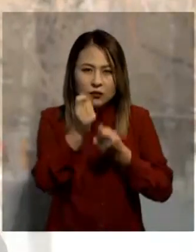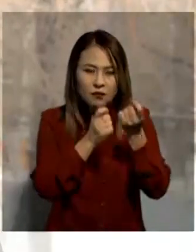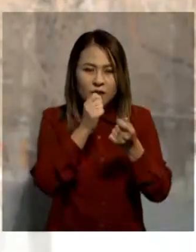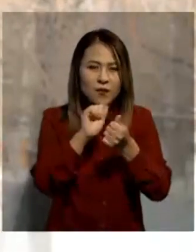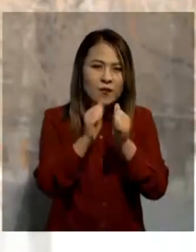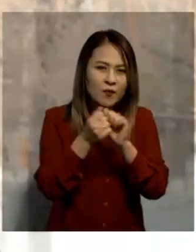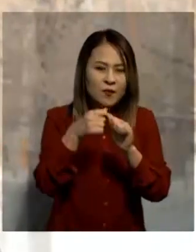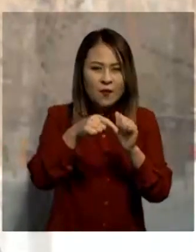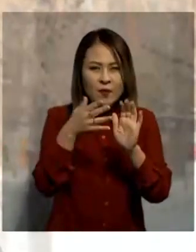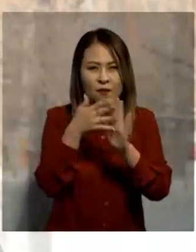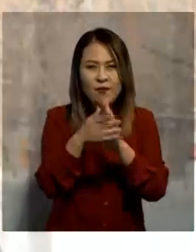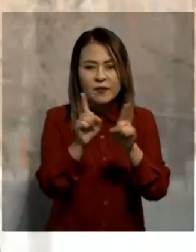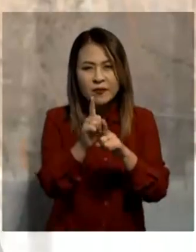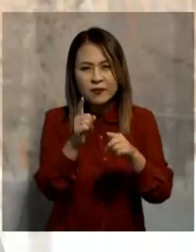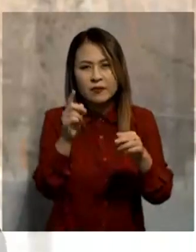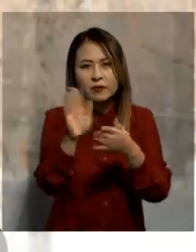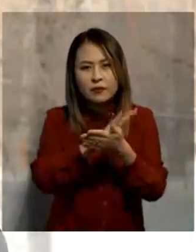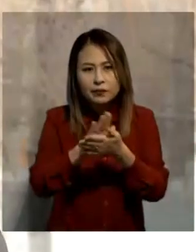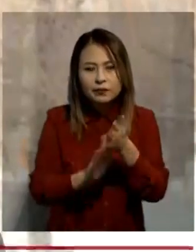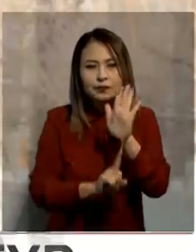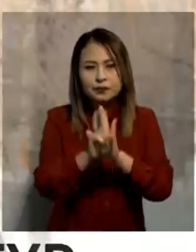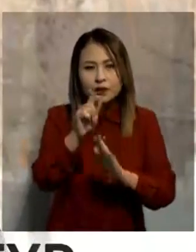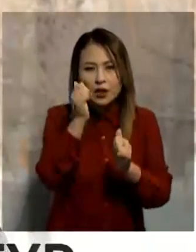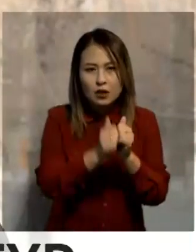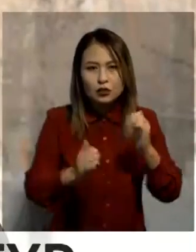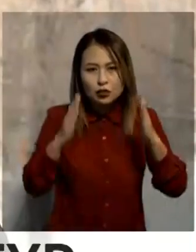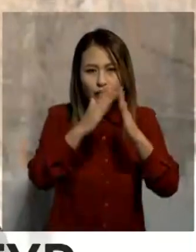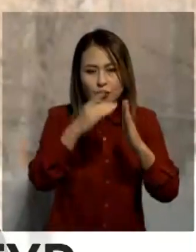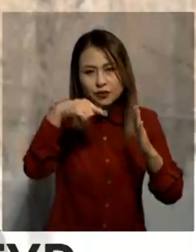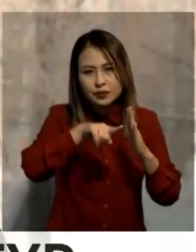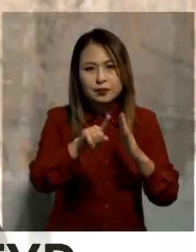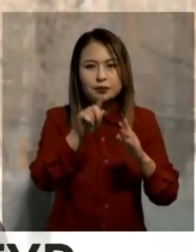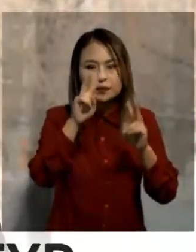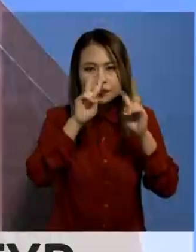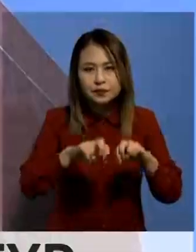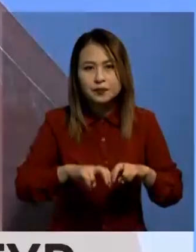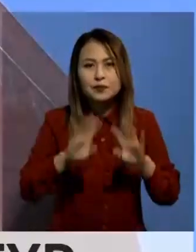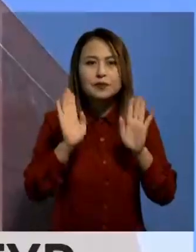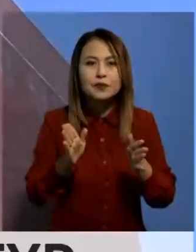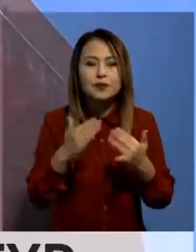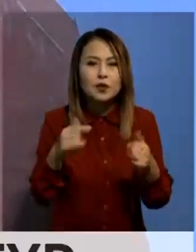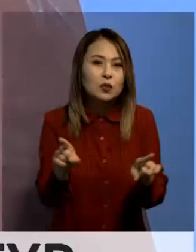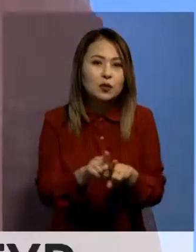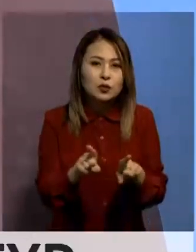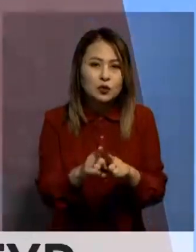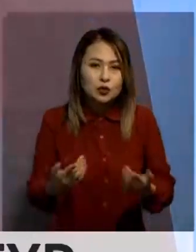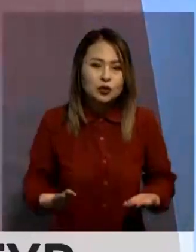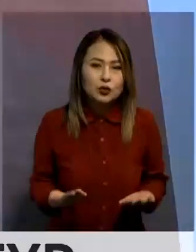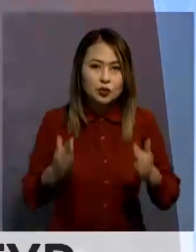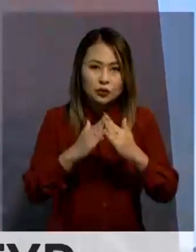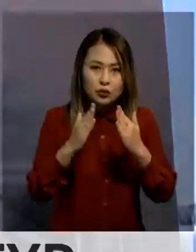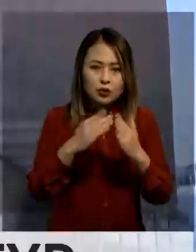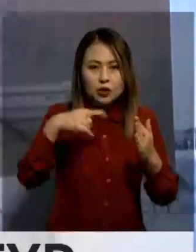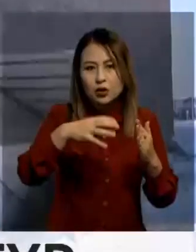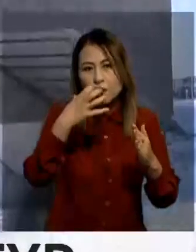құмға бітелген. Қазір бәрін тазартуға кірістік. Әр пәтердегі түк құбырлардың жай-күйін тексереміз. Қалай дегенмен, үйдің жылуты мен қамту